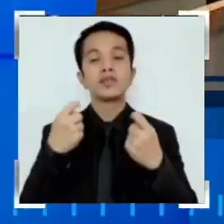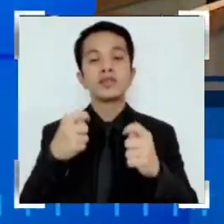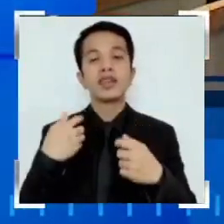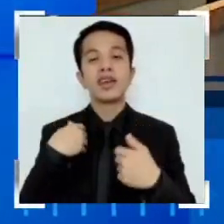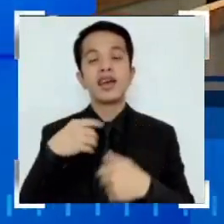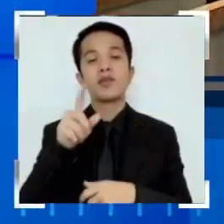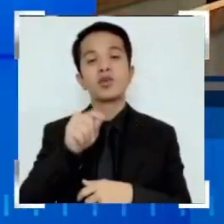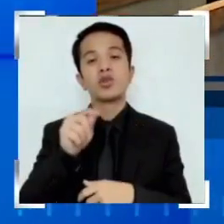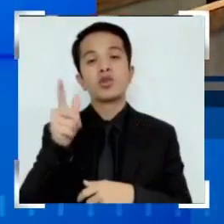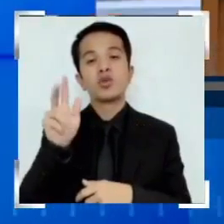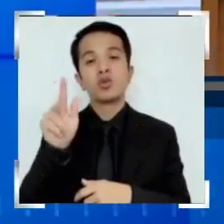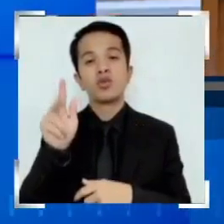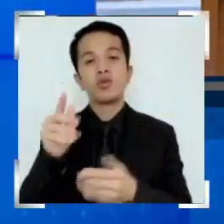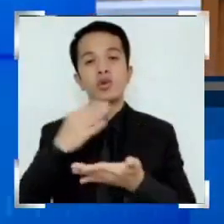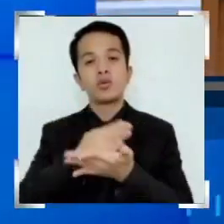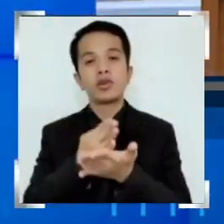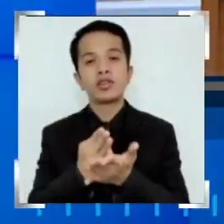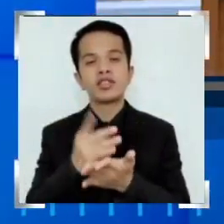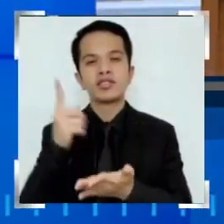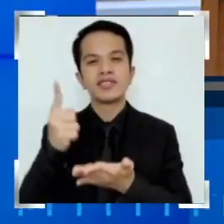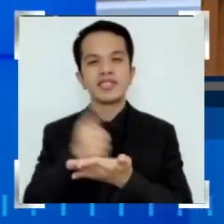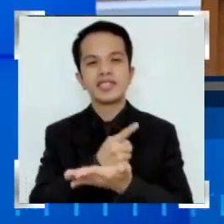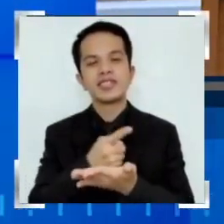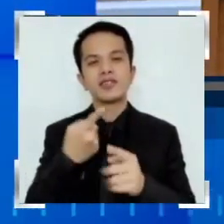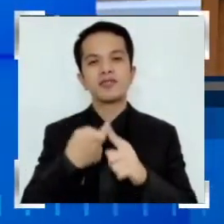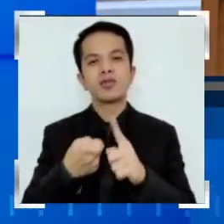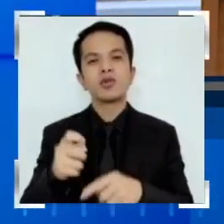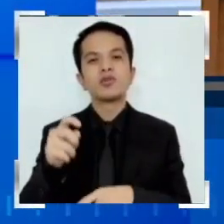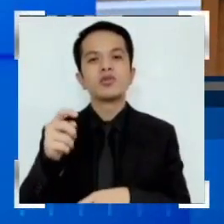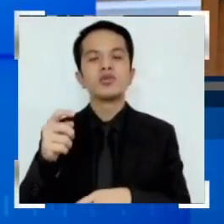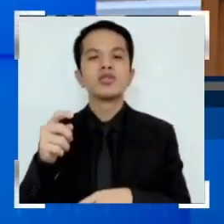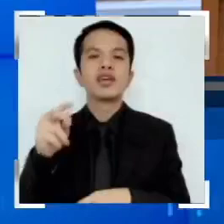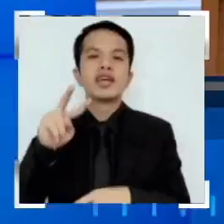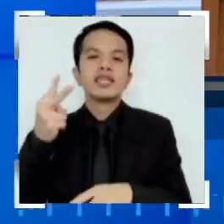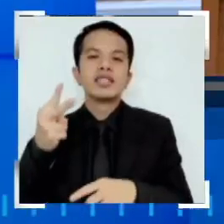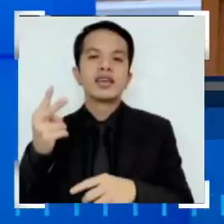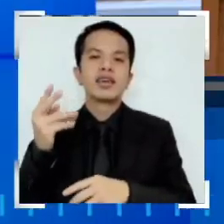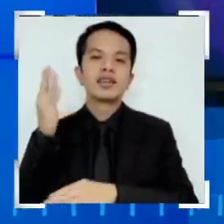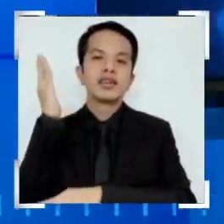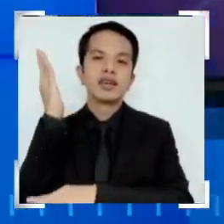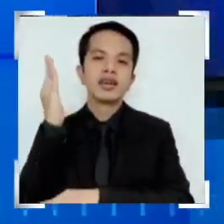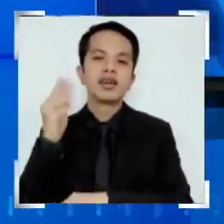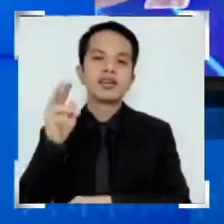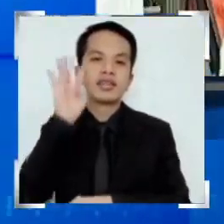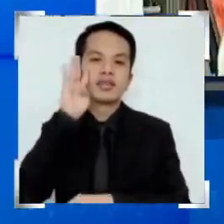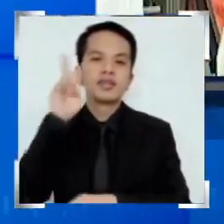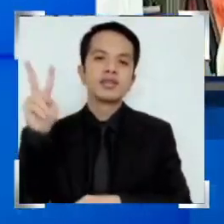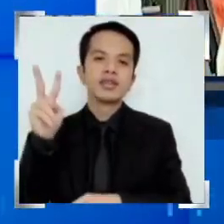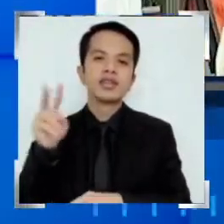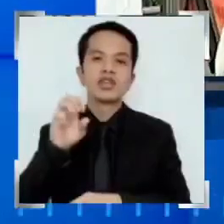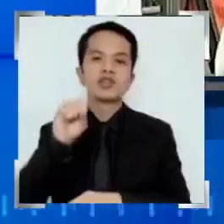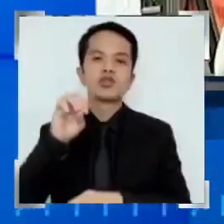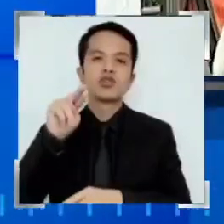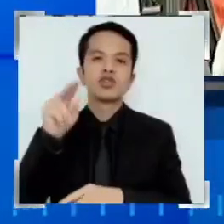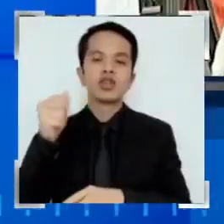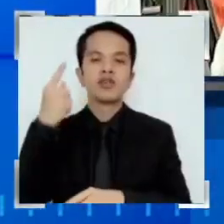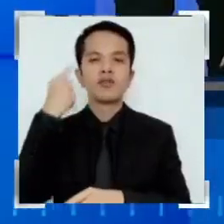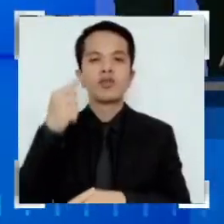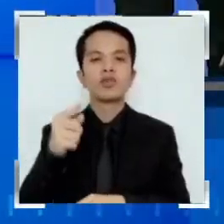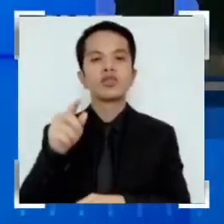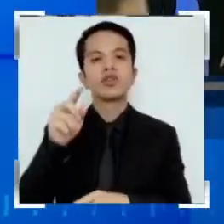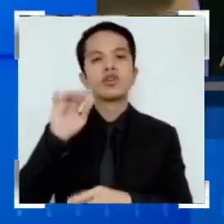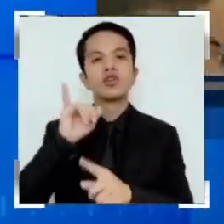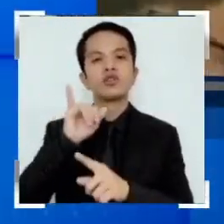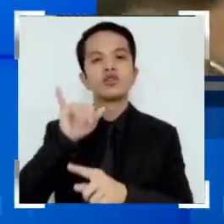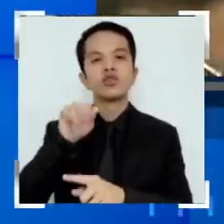budget ilang linggo matapos ang ikalawang State of the Nation Address ni Pangulong Marcos sa July 24. Sa anibersaryo naman ng Department of